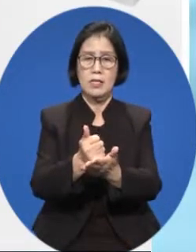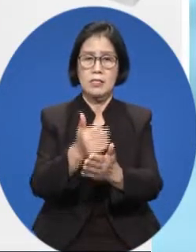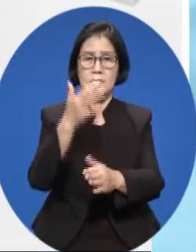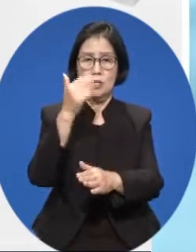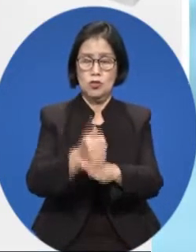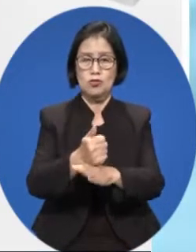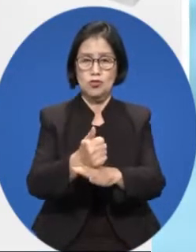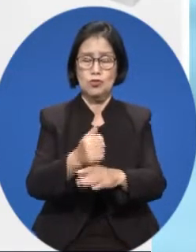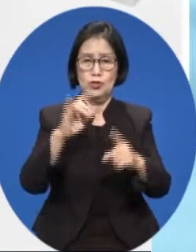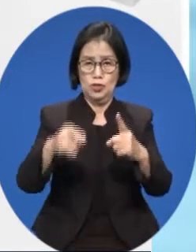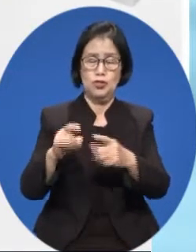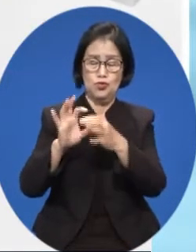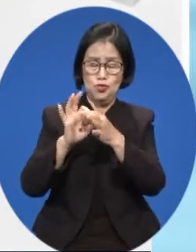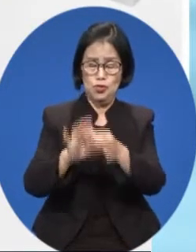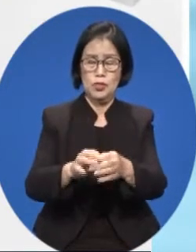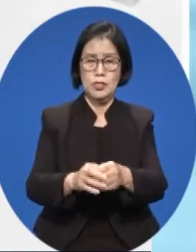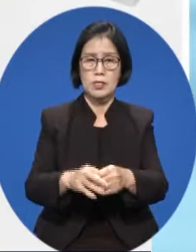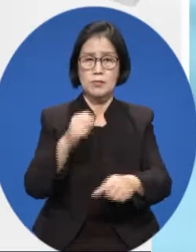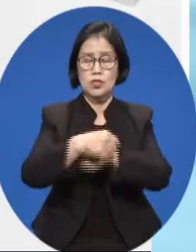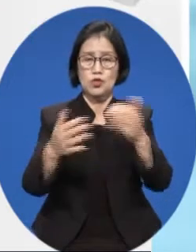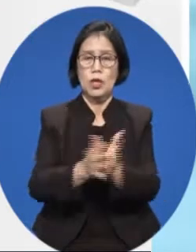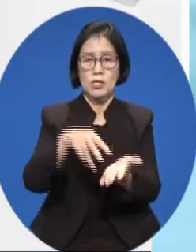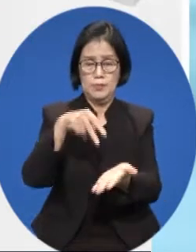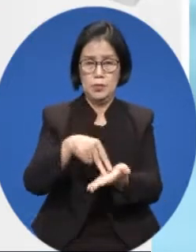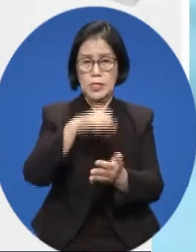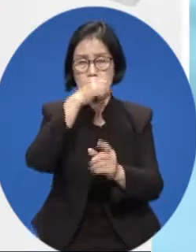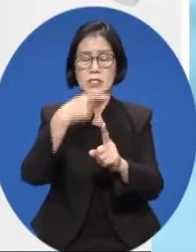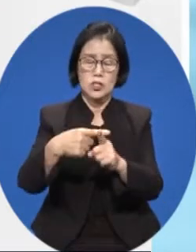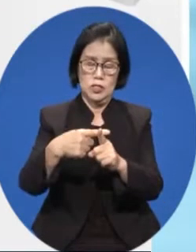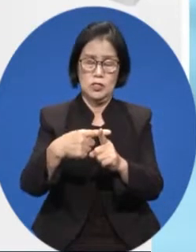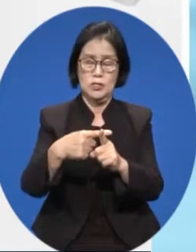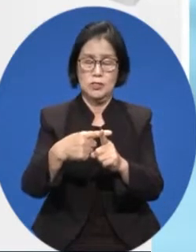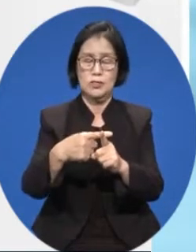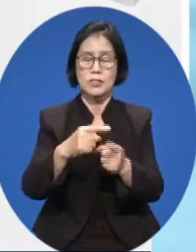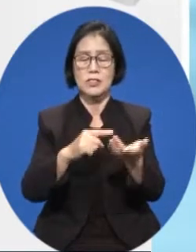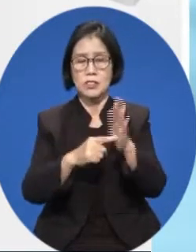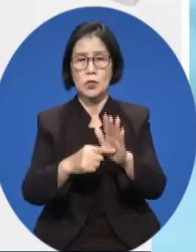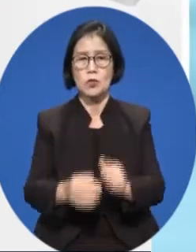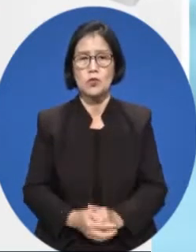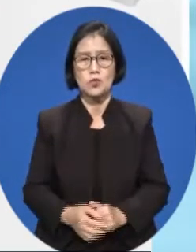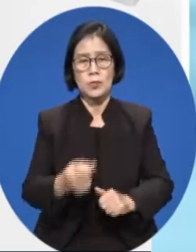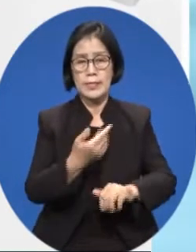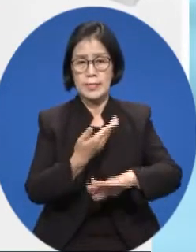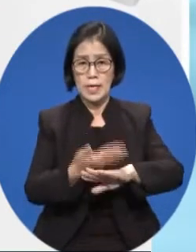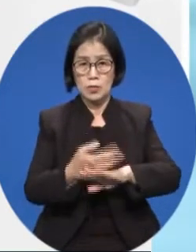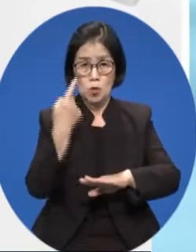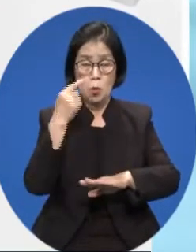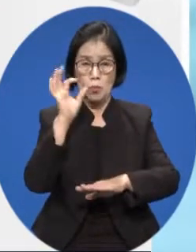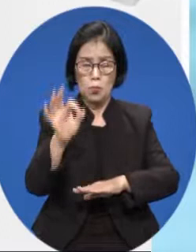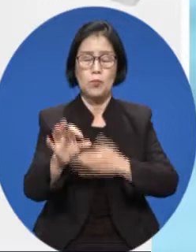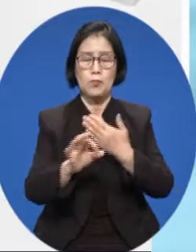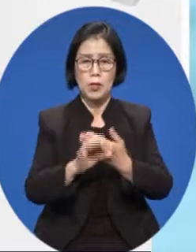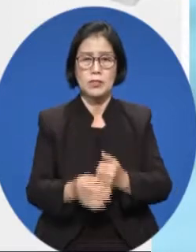유지했다 이런 점에서는 이지한 입장에서는 굉장히 머 긍정적인 신호 라고 봐야 될 것 같은데요 좀 다른 차원으로 보자면 예